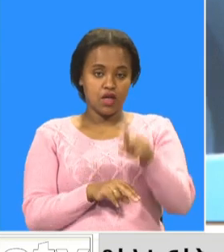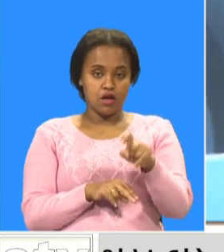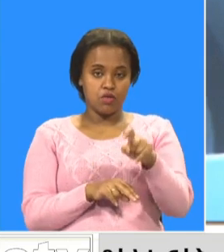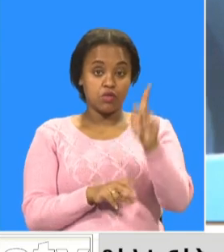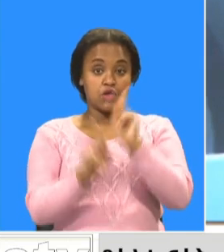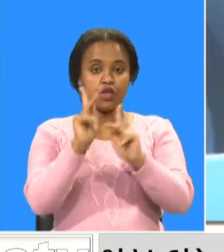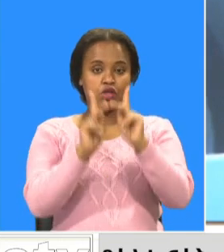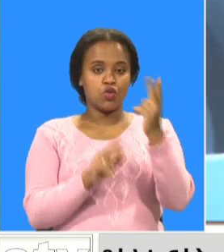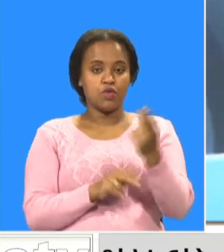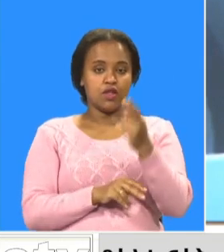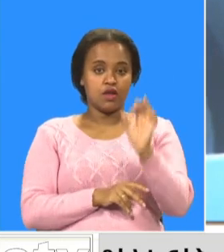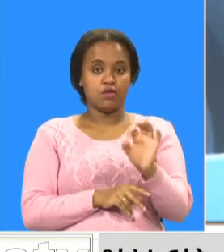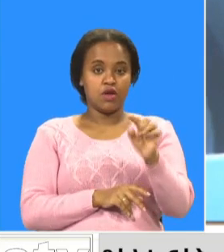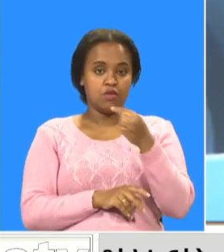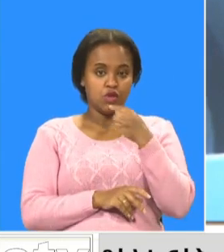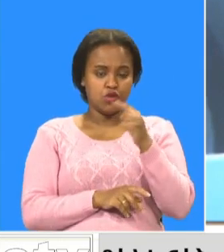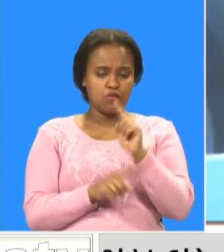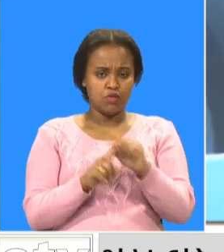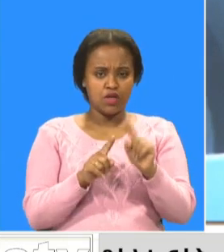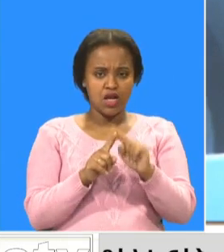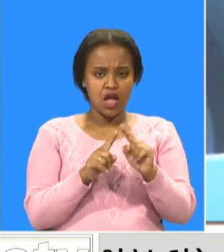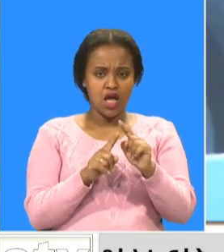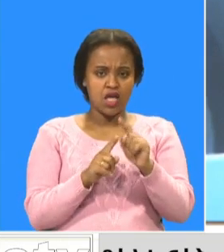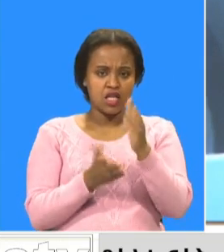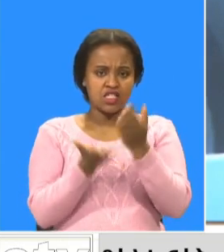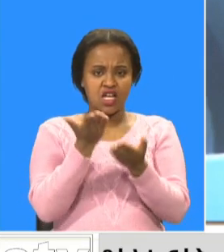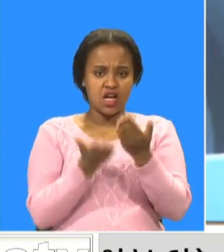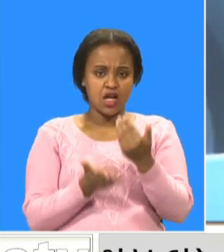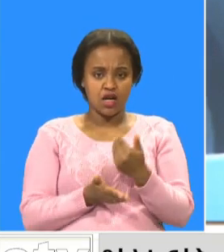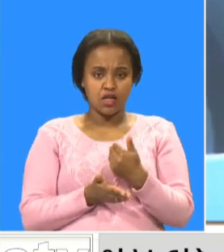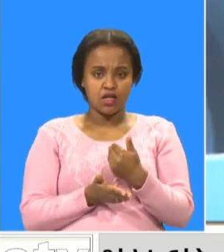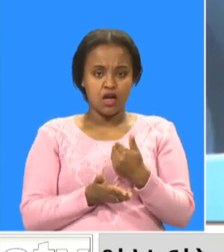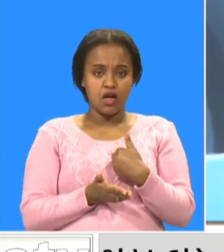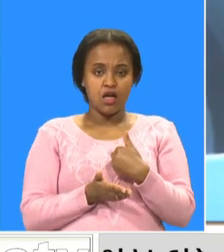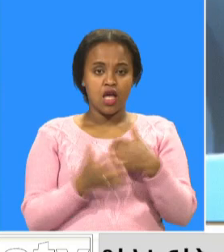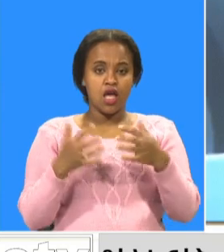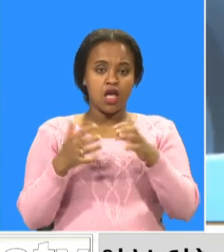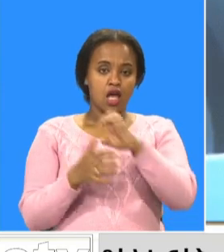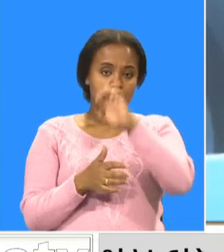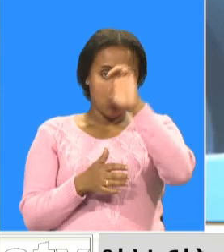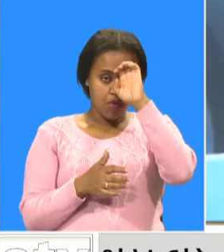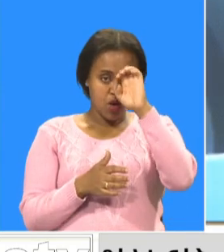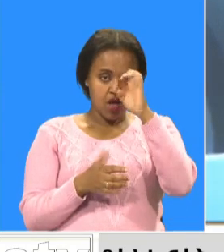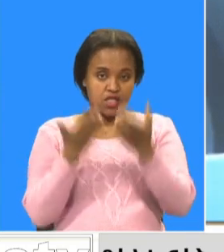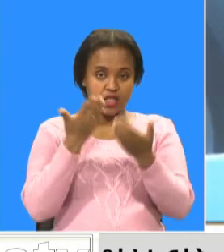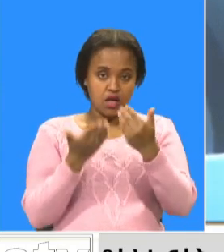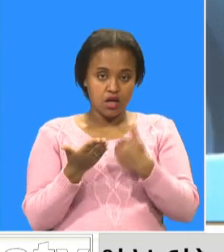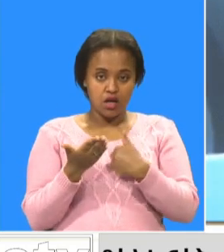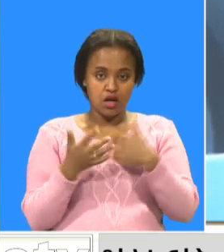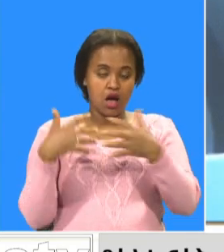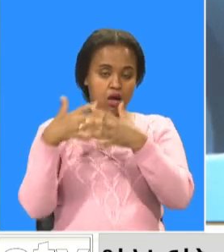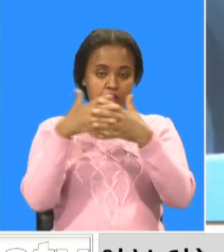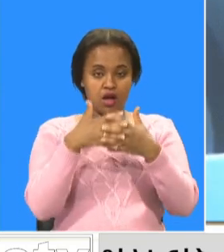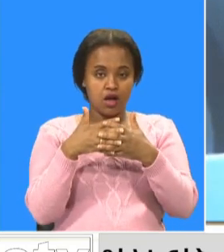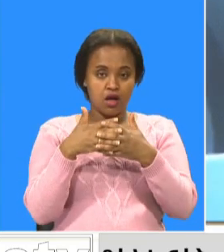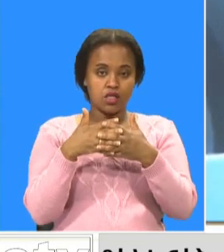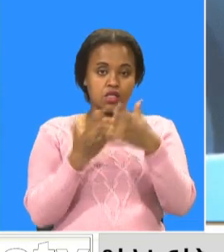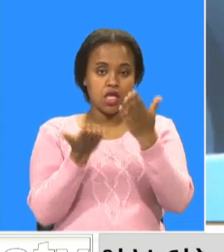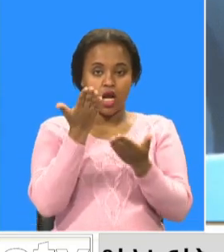ማስኮች ናቸው። በተለያየ ስታንዳርድ ይሰራሉ። የአሜሪካን ስታንዳርድ አለ፣ የአውሮፓን ስታንዳርድ አለ፣ ቻይና የራሷ ስታንዳርድ